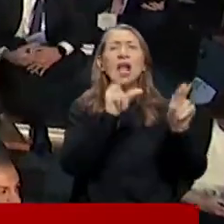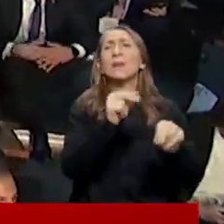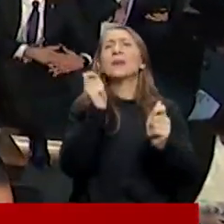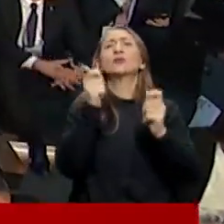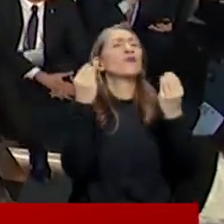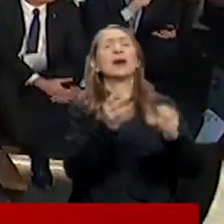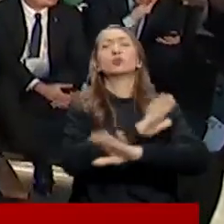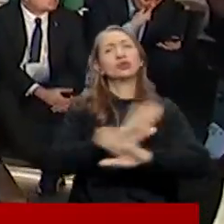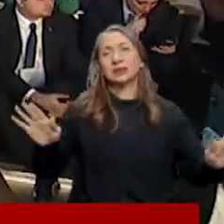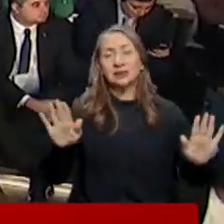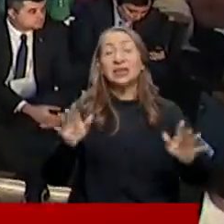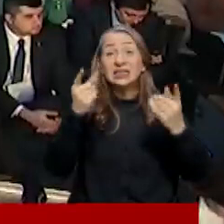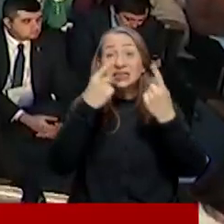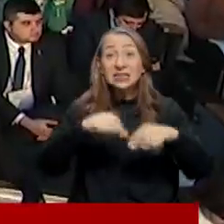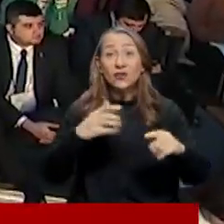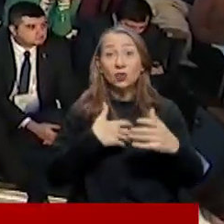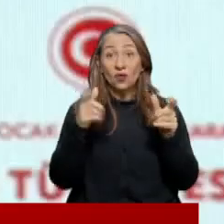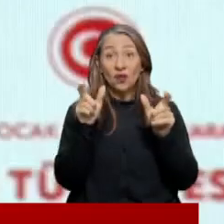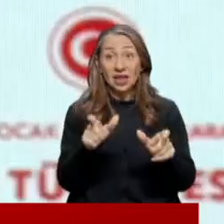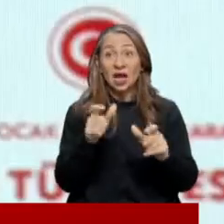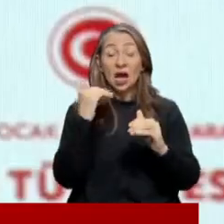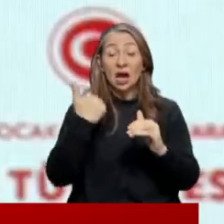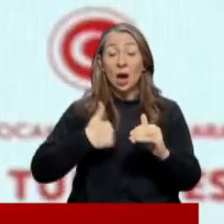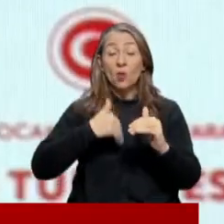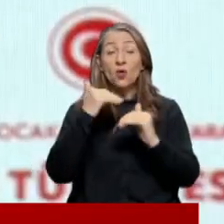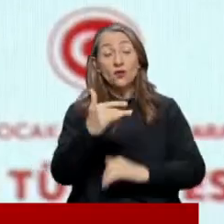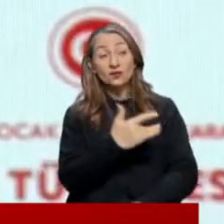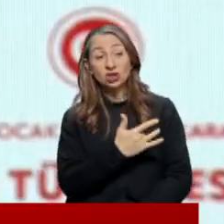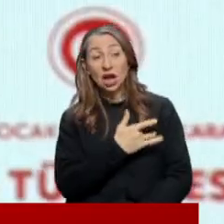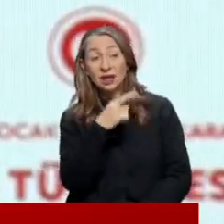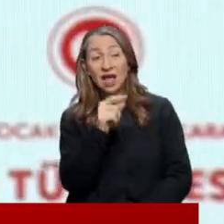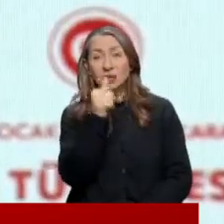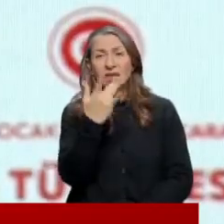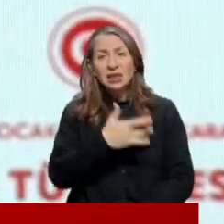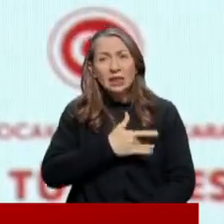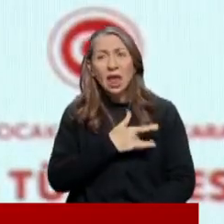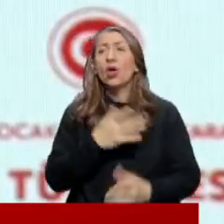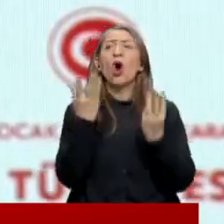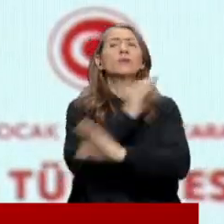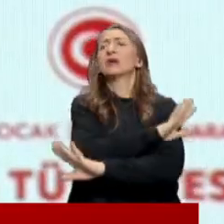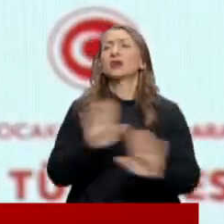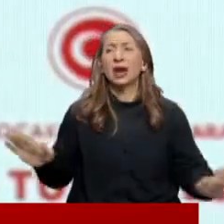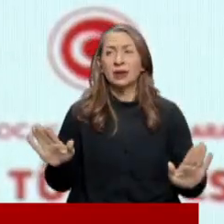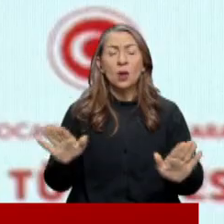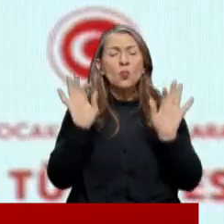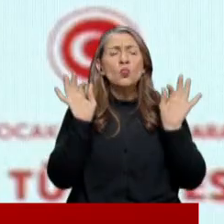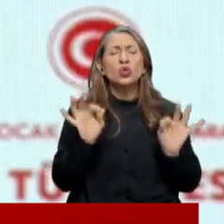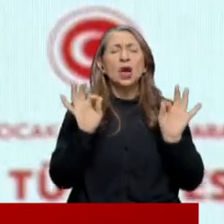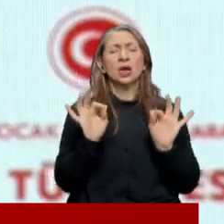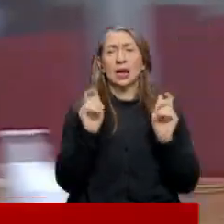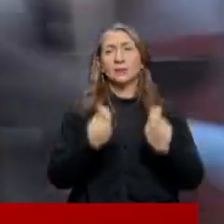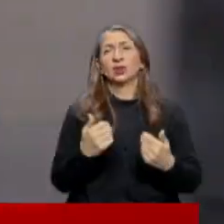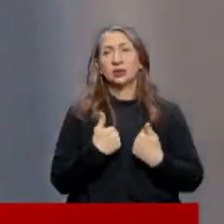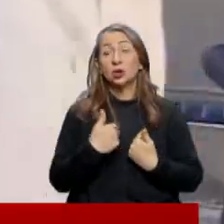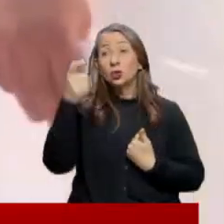kalmaya mecbur bırakmayacağız. Sınav güvenliğini kamu vicdanında hiçbir tereddüt oluşturmayacak şekilde mutlaka